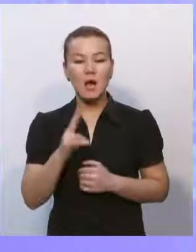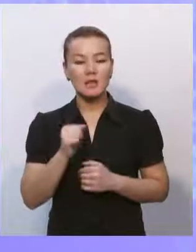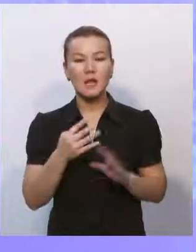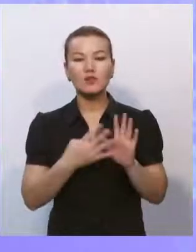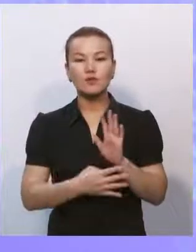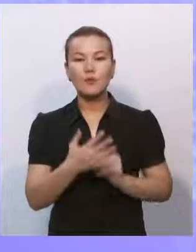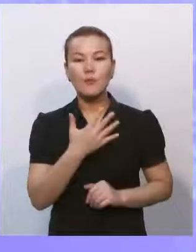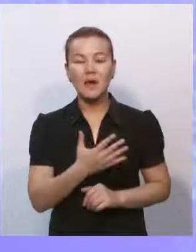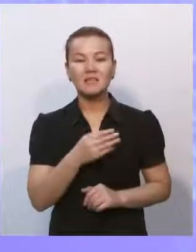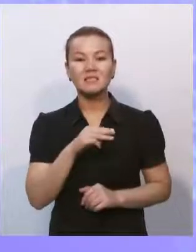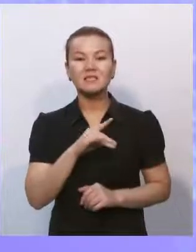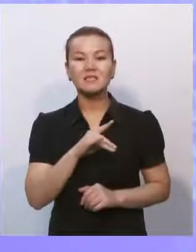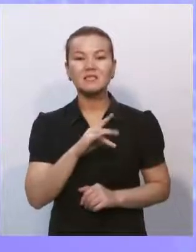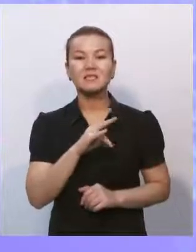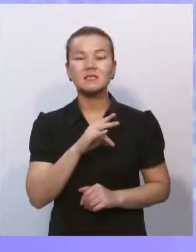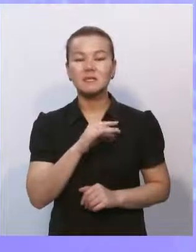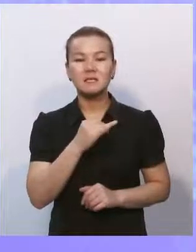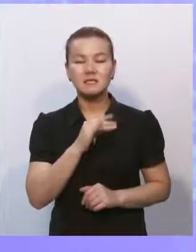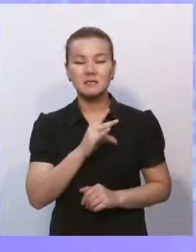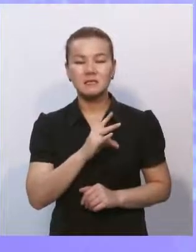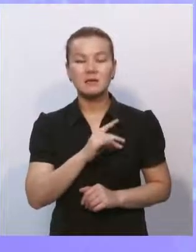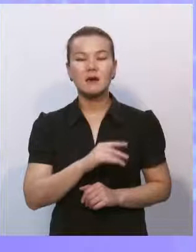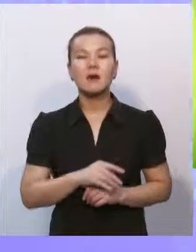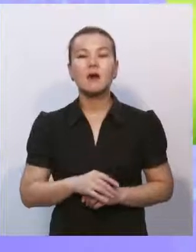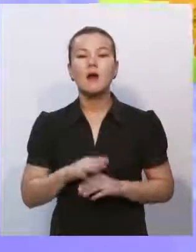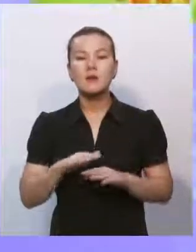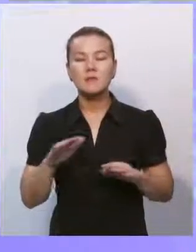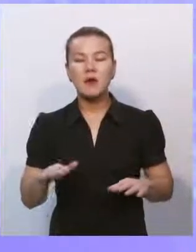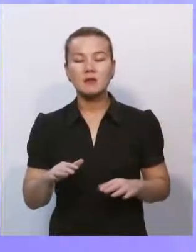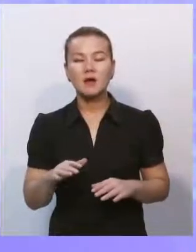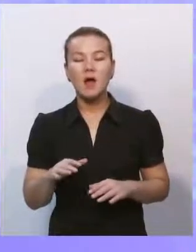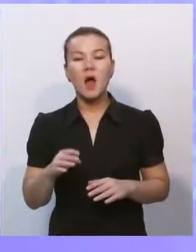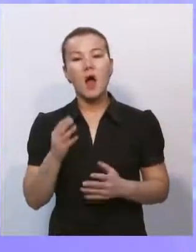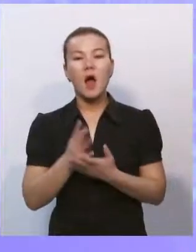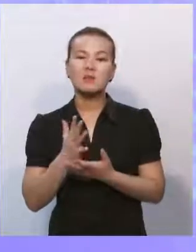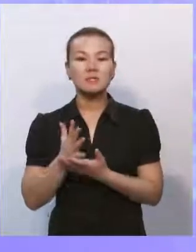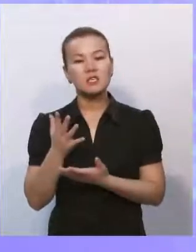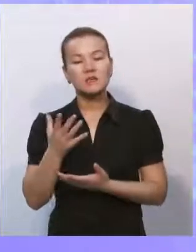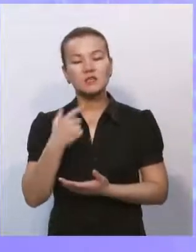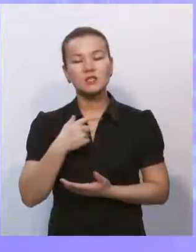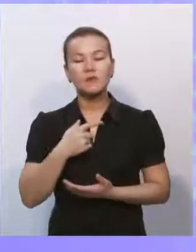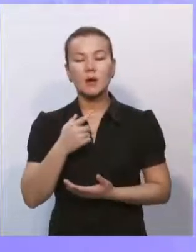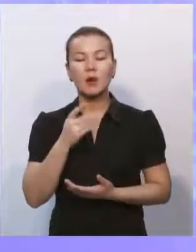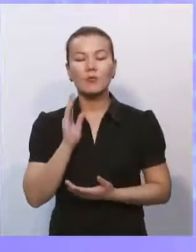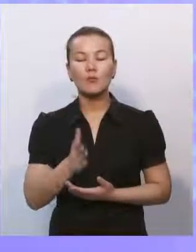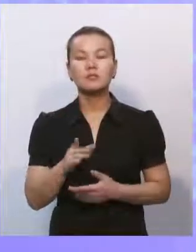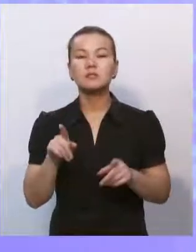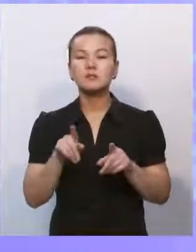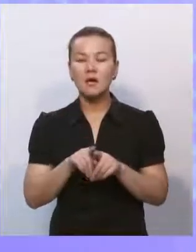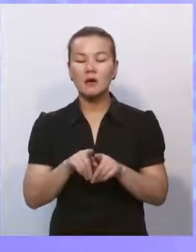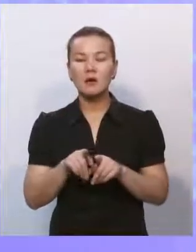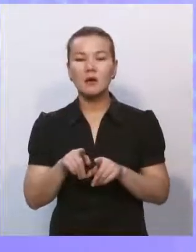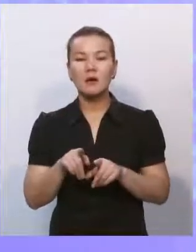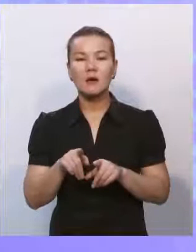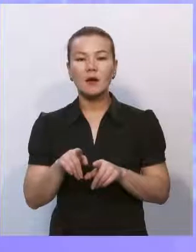95 тэнг ребята оценивать вы будете себя сегодня так